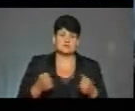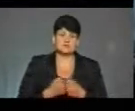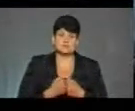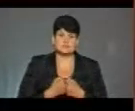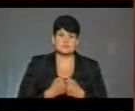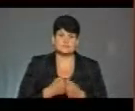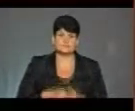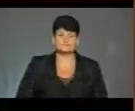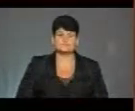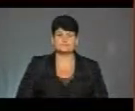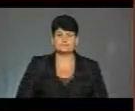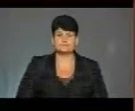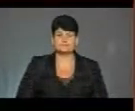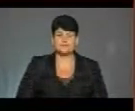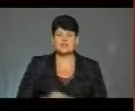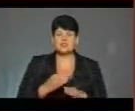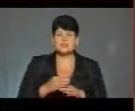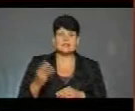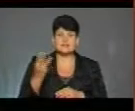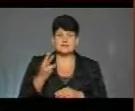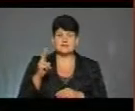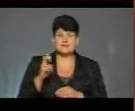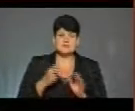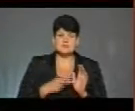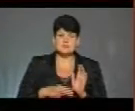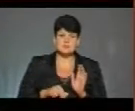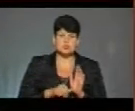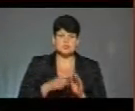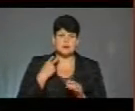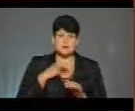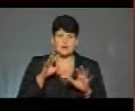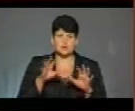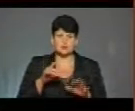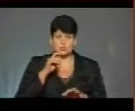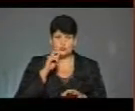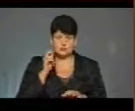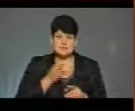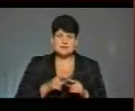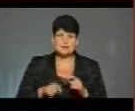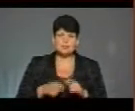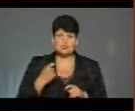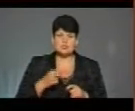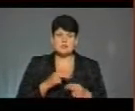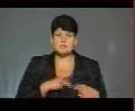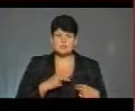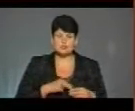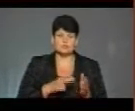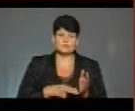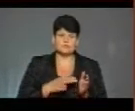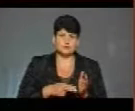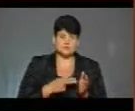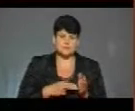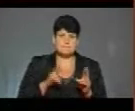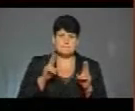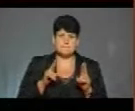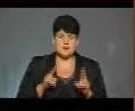цим чоловіком. Частина 3 статті 276 Кримінального кодексу України – це порушення працівником залізничного транспорту